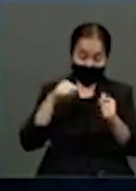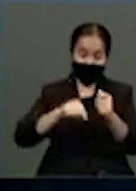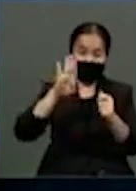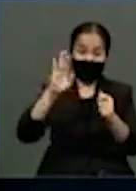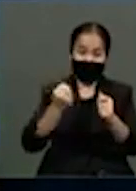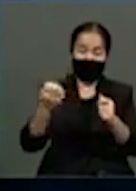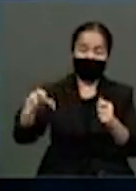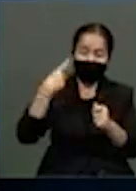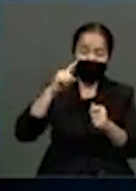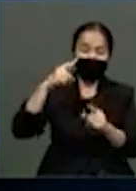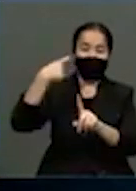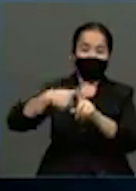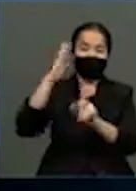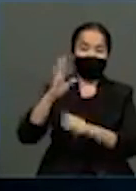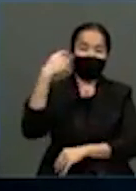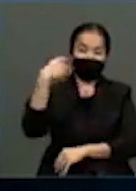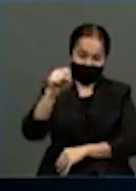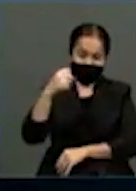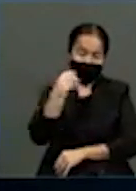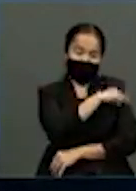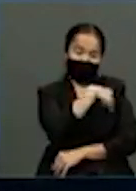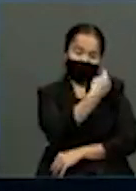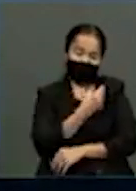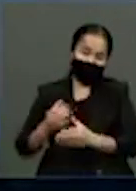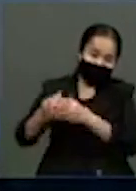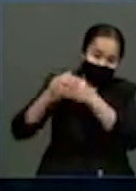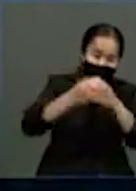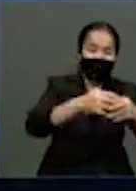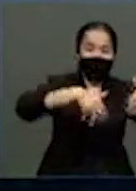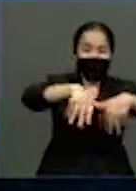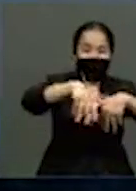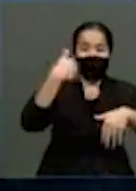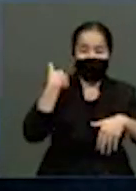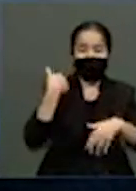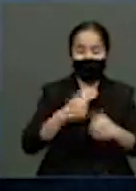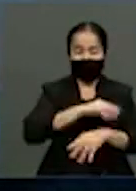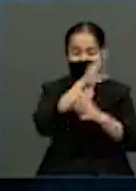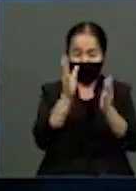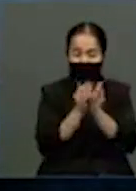นนะครับมีการตรวจเชิงรุกเข้าไปนะครับตอนนี้ยอดตัวเลขสะสมอยู่ที่